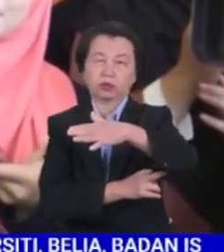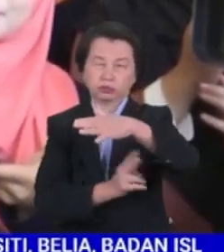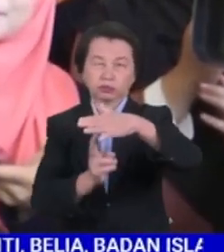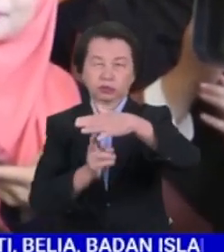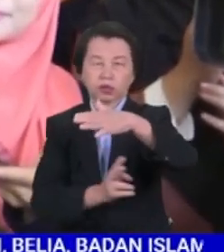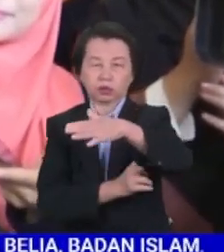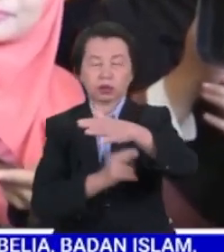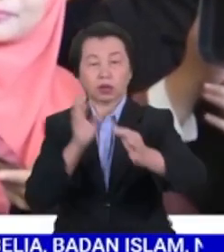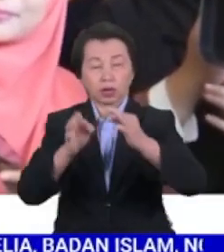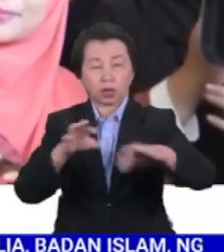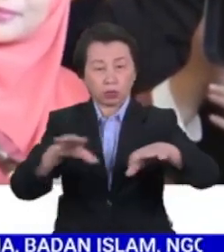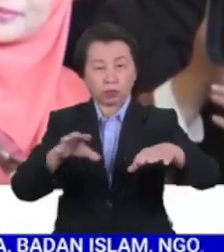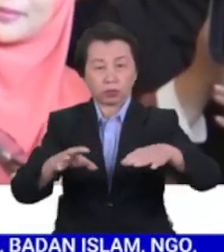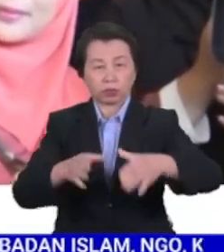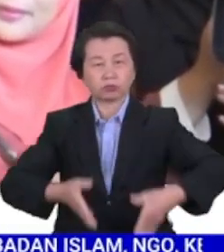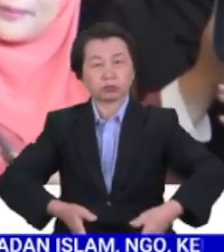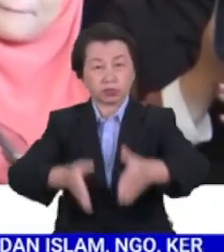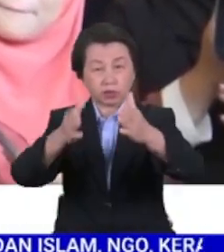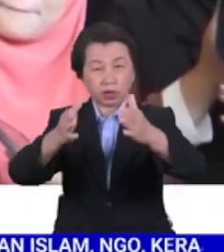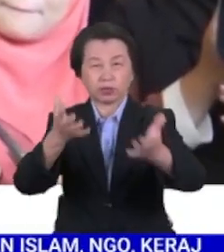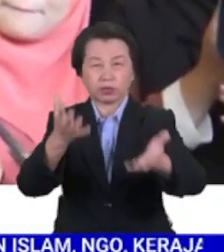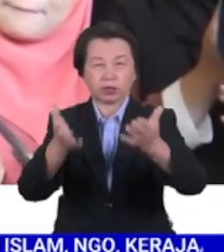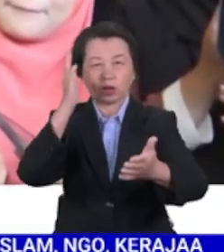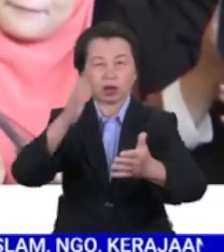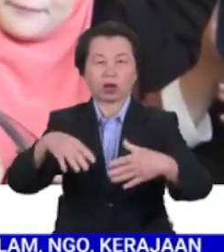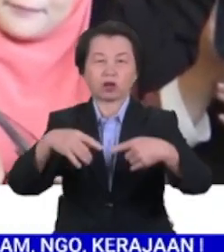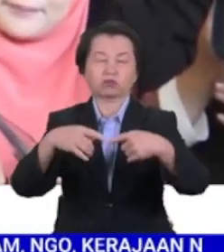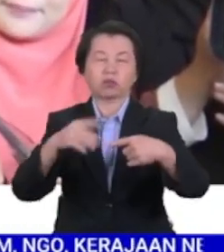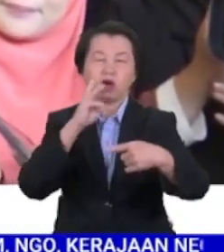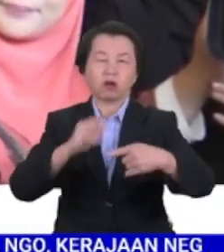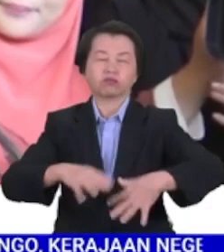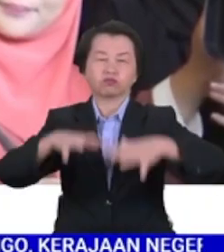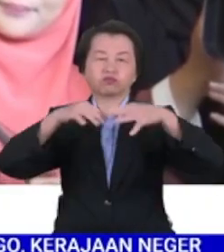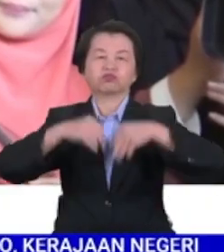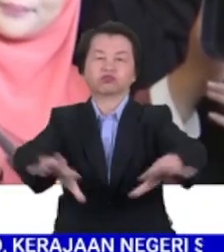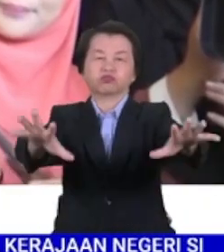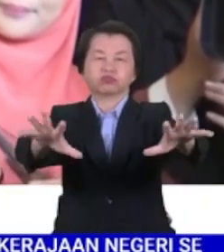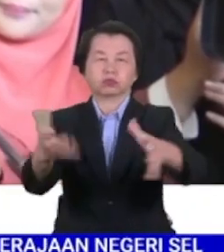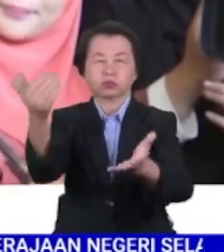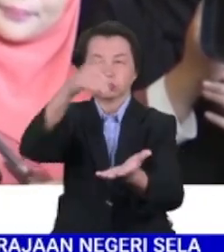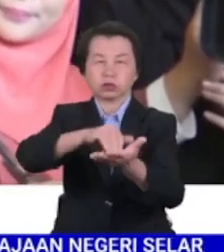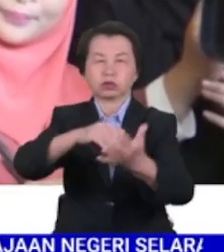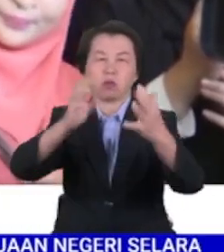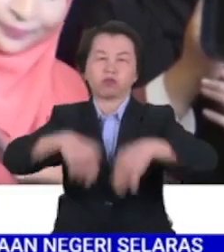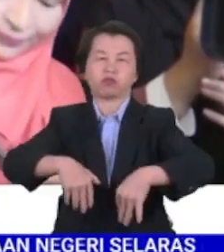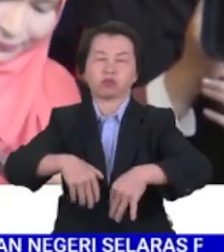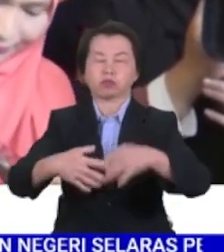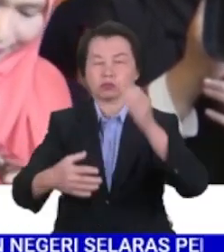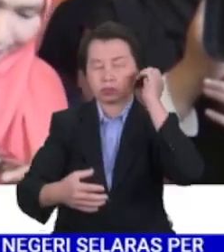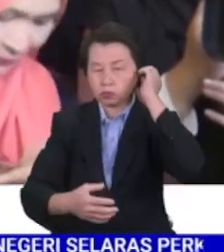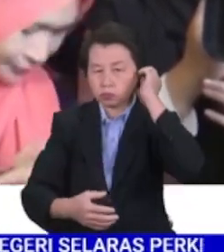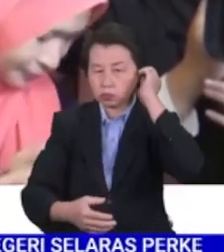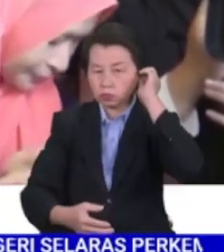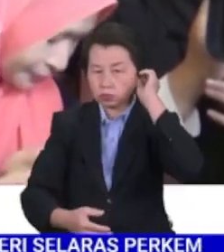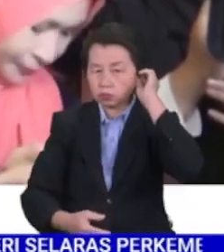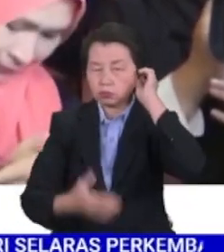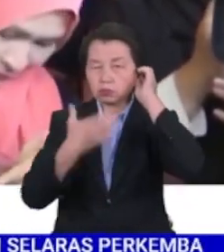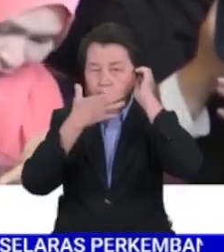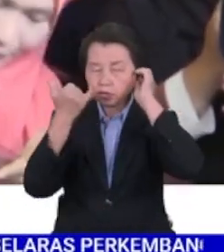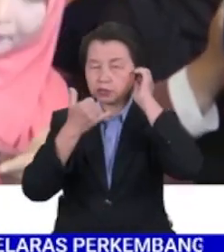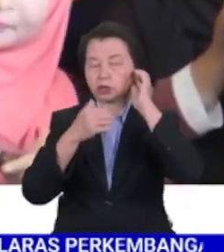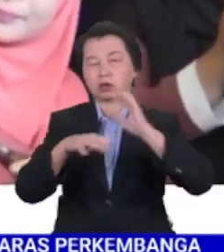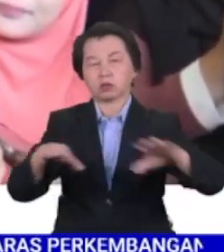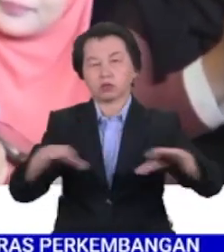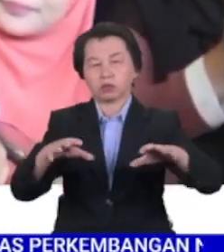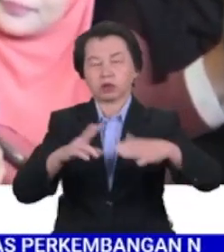kalau dibuat jalan juga, kemungkinan akan putus. Itu berulang. kembali. Jadi yang disyorkan ialah jambatan. Jadi